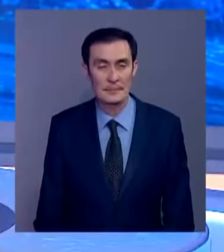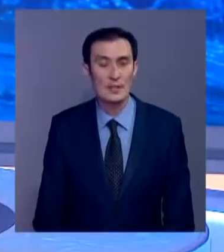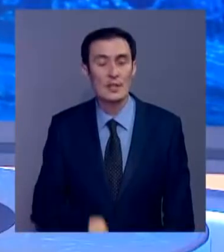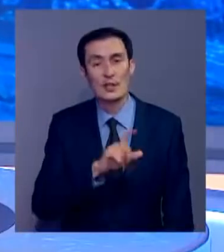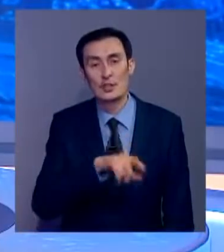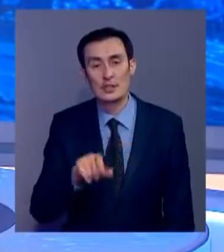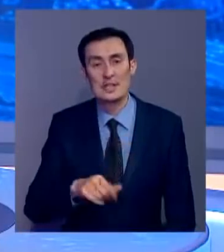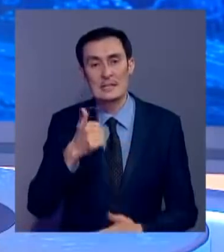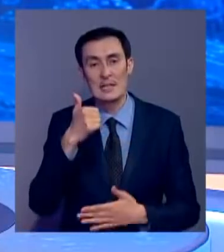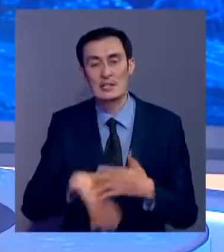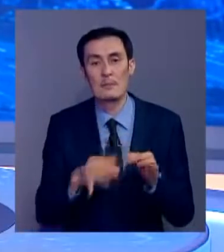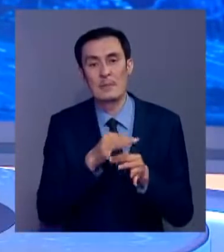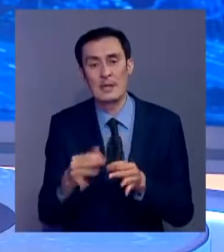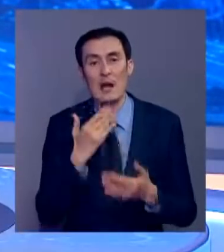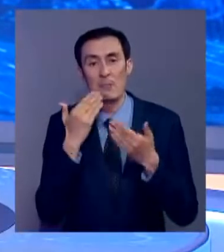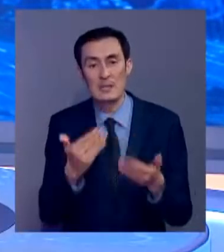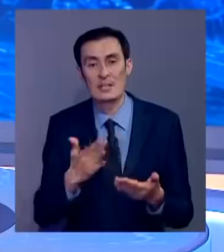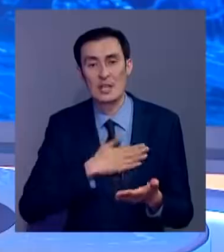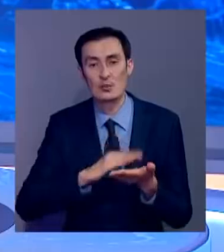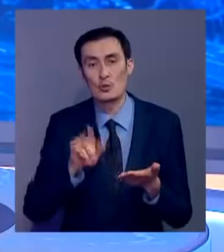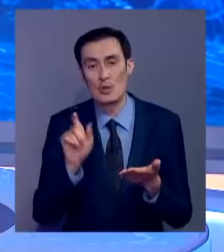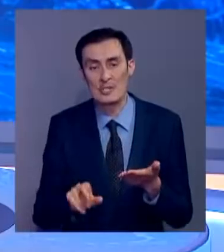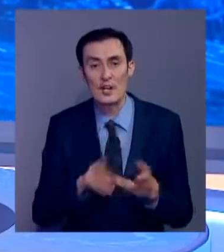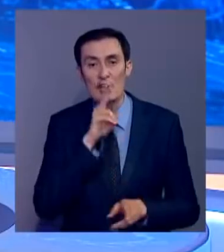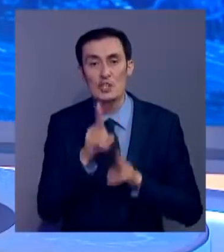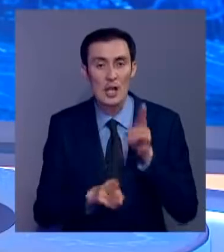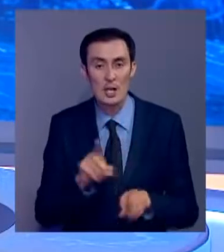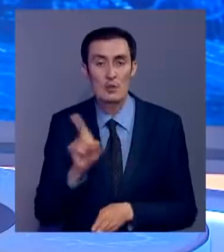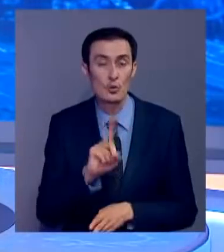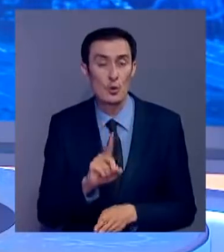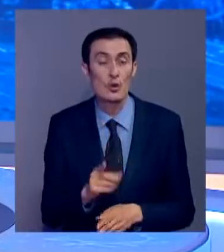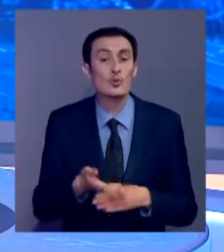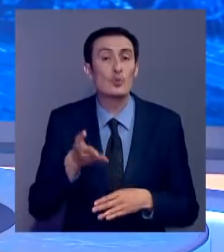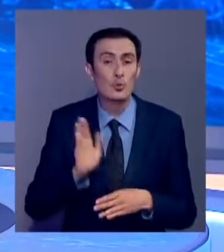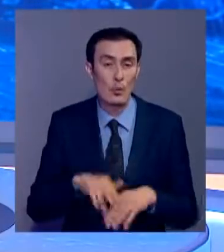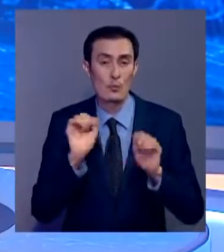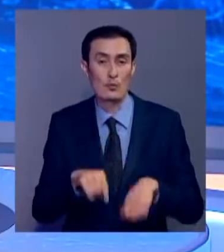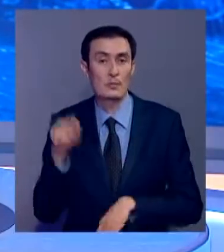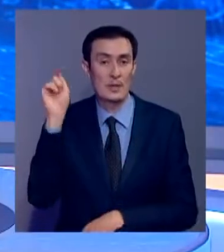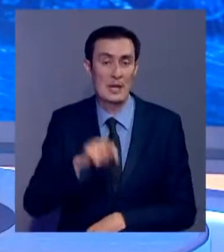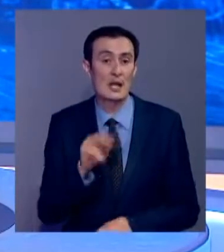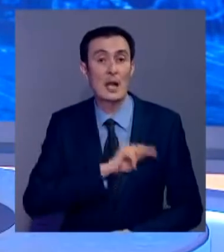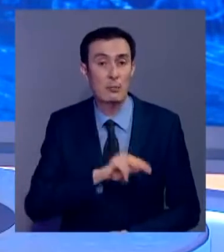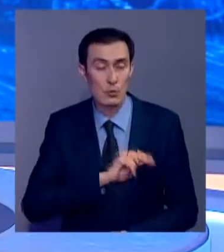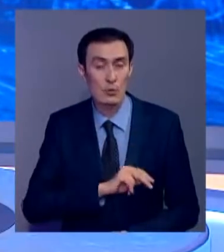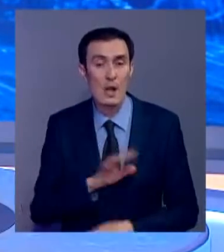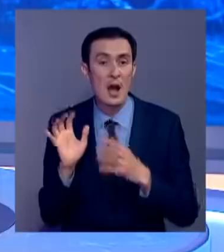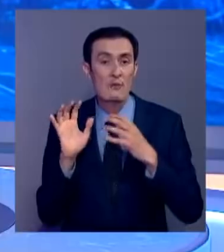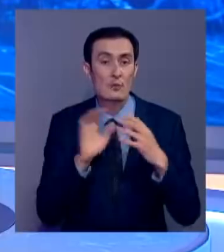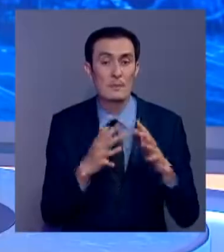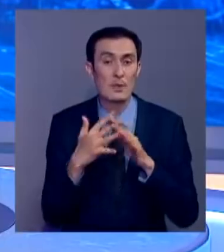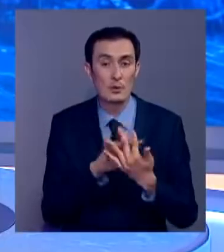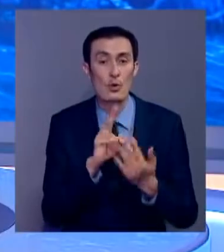Жители столичного пригорода обратились к нашим журналистам с жалобой на то, что с трудом добираются до работы. Автобусы